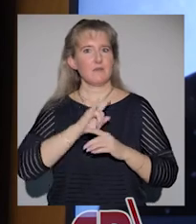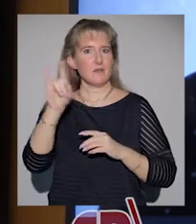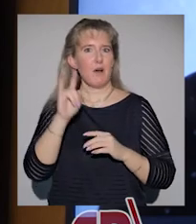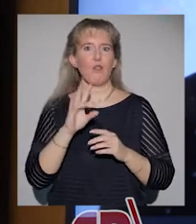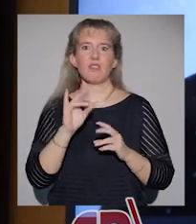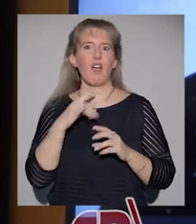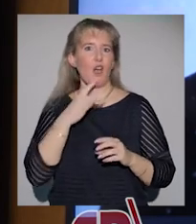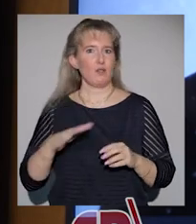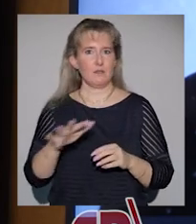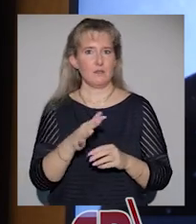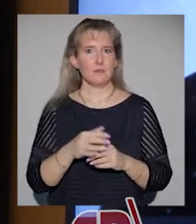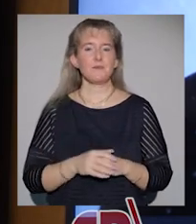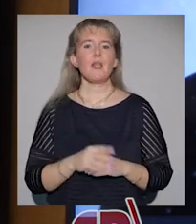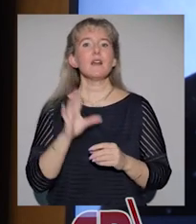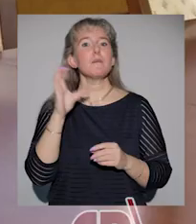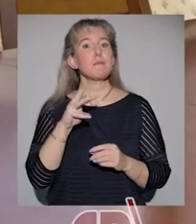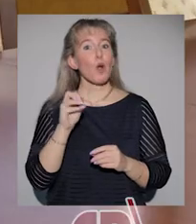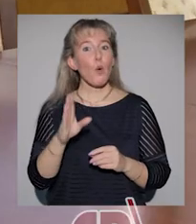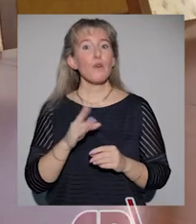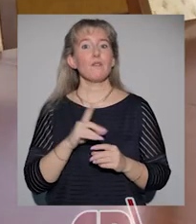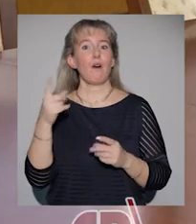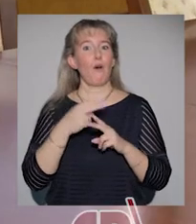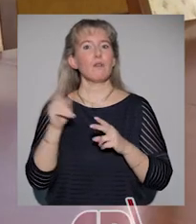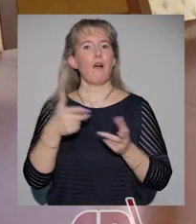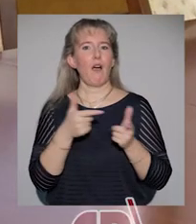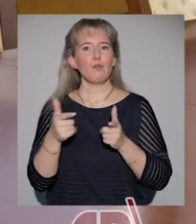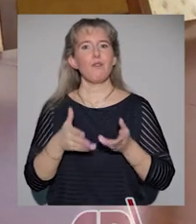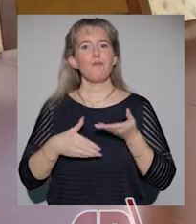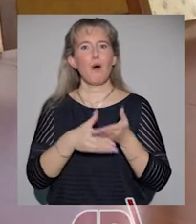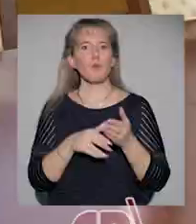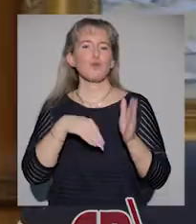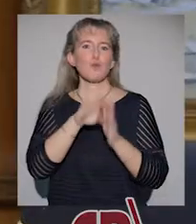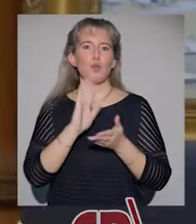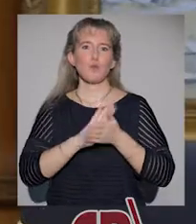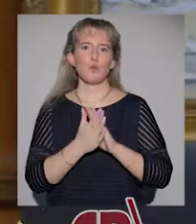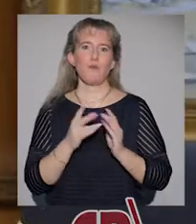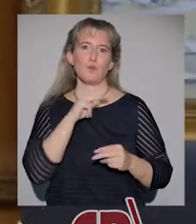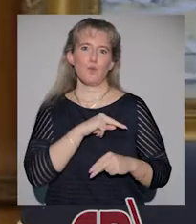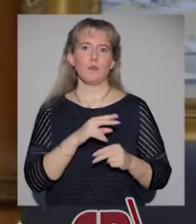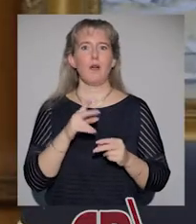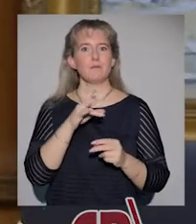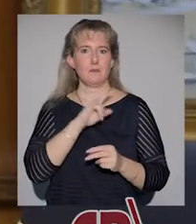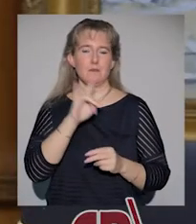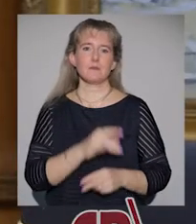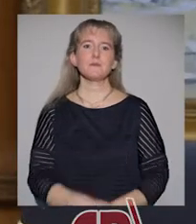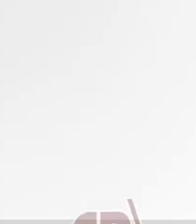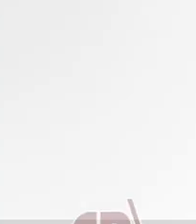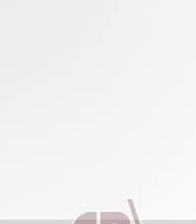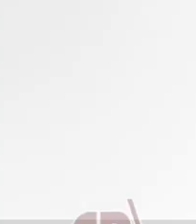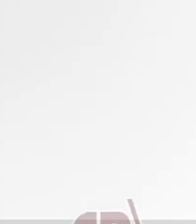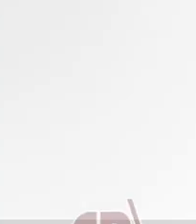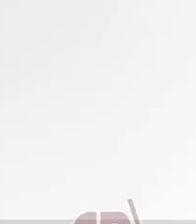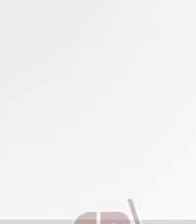воздушных судов не на территории России. Сергей Миронов, как законодатель, готов помочь с улучшением условий труда бортпроводников.